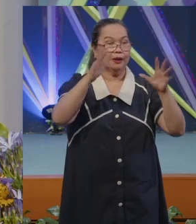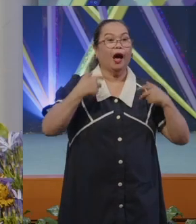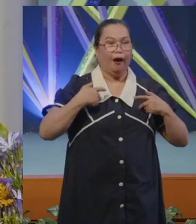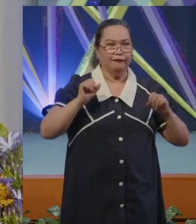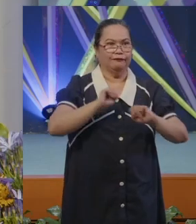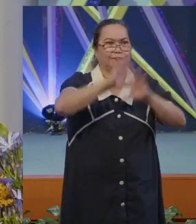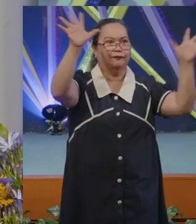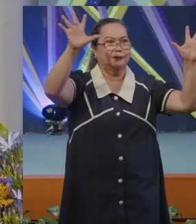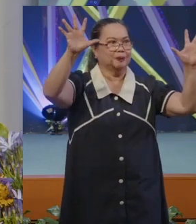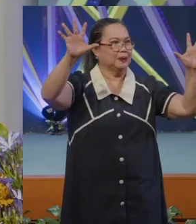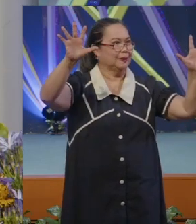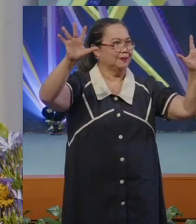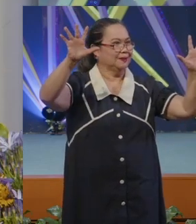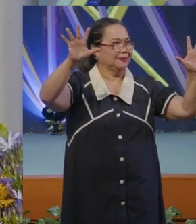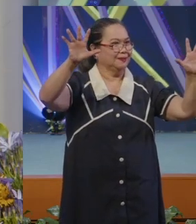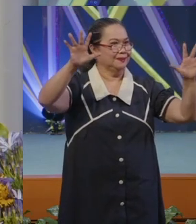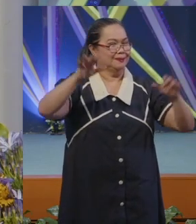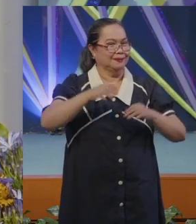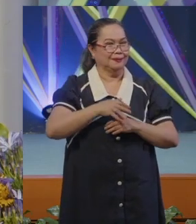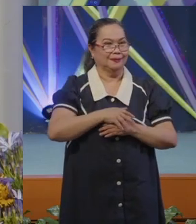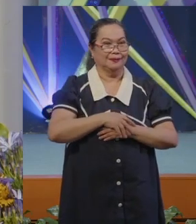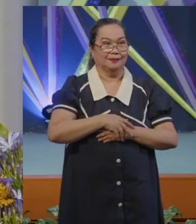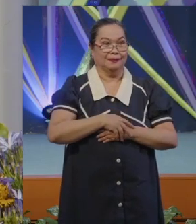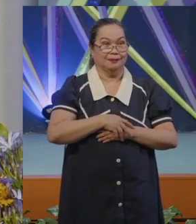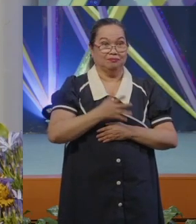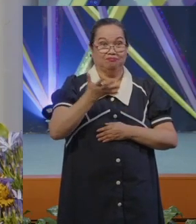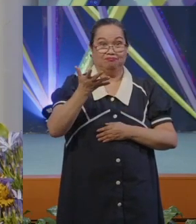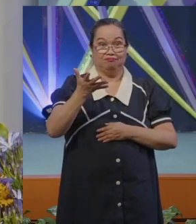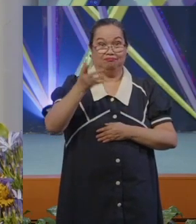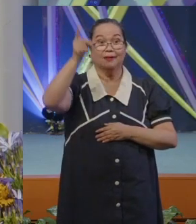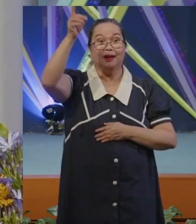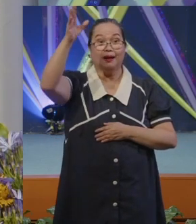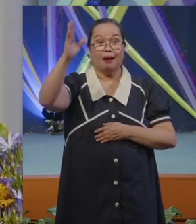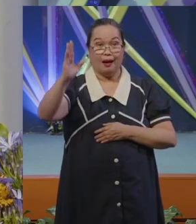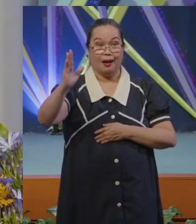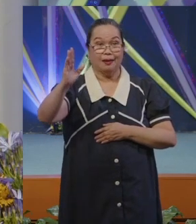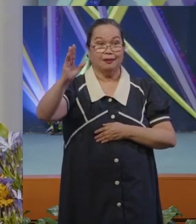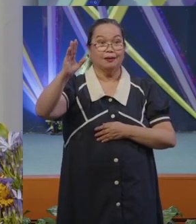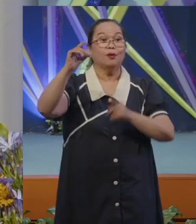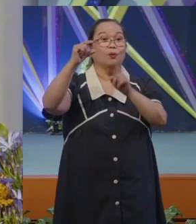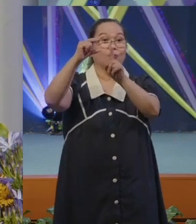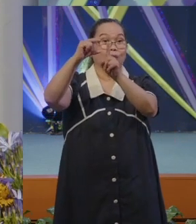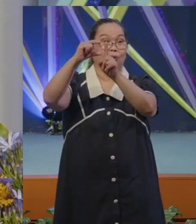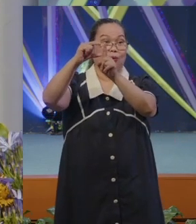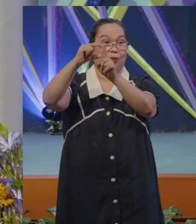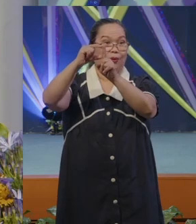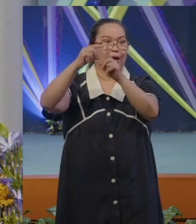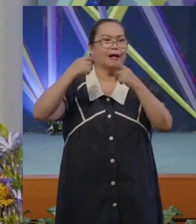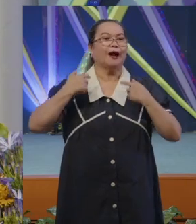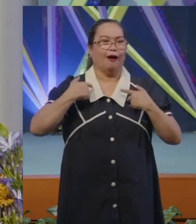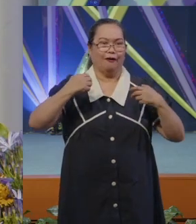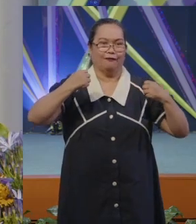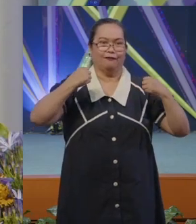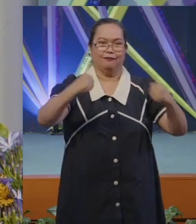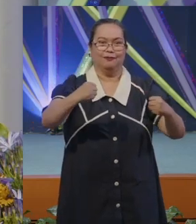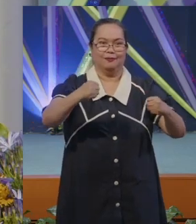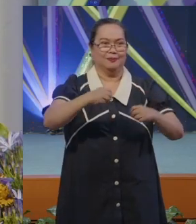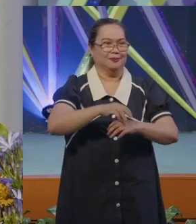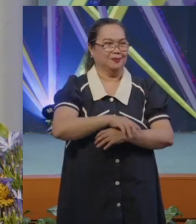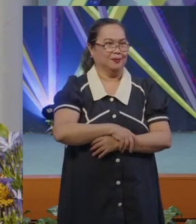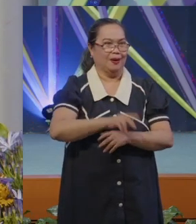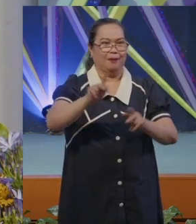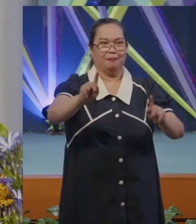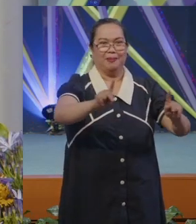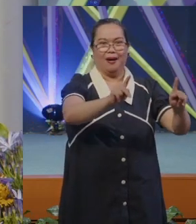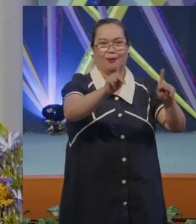light. So ang kanyang salita ang may kapangyarihan.